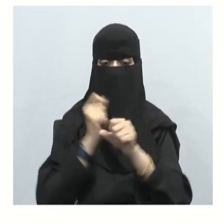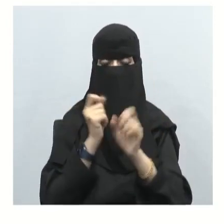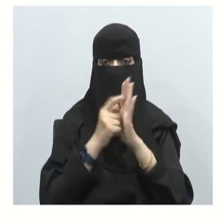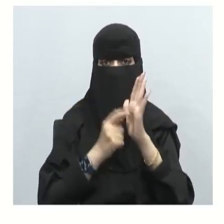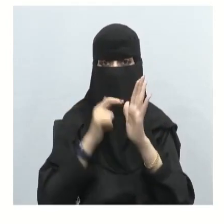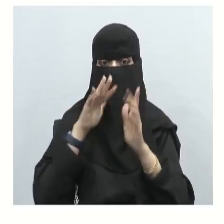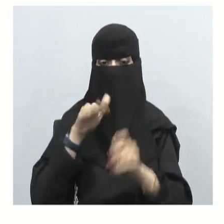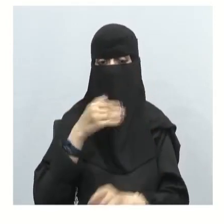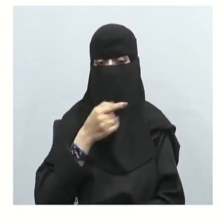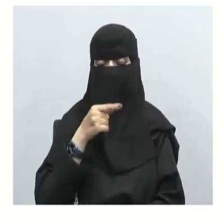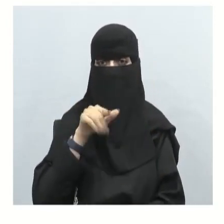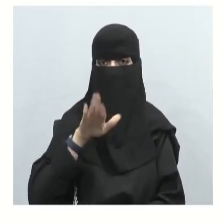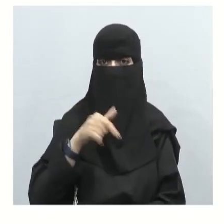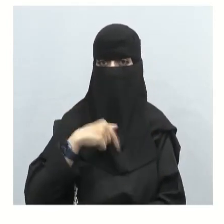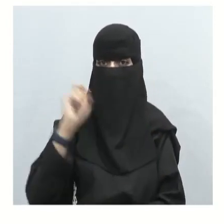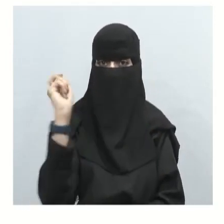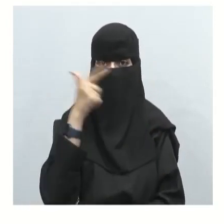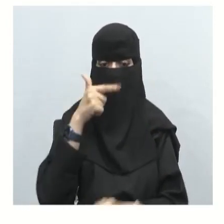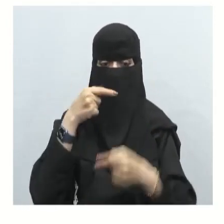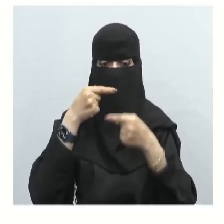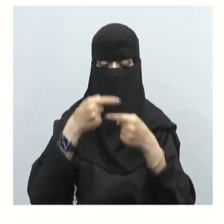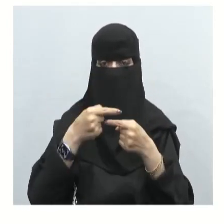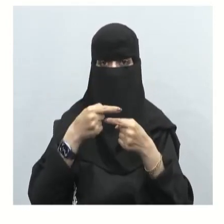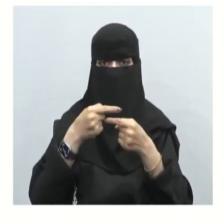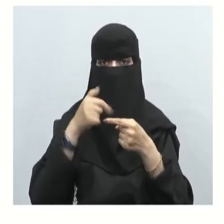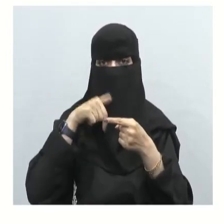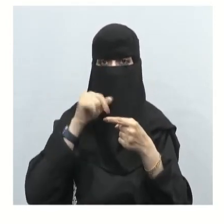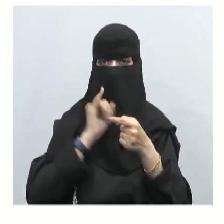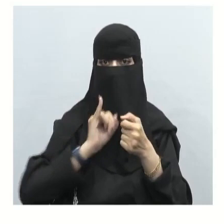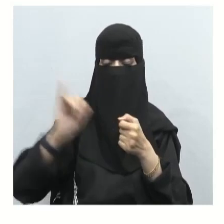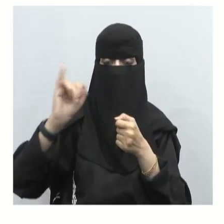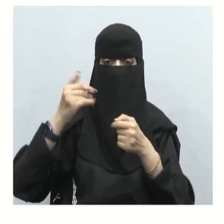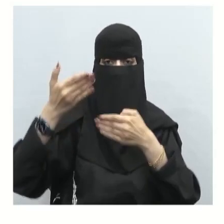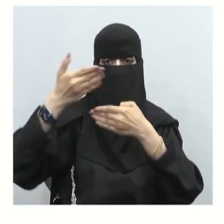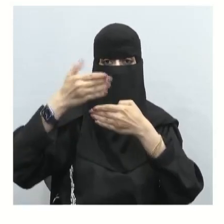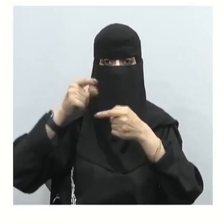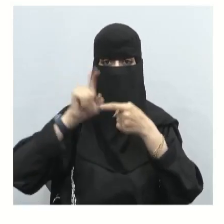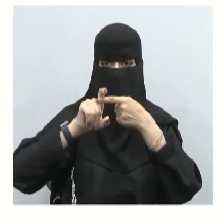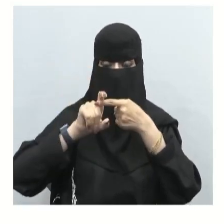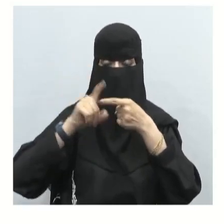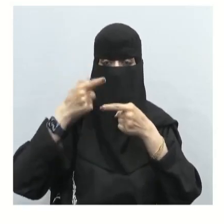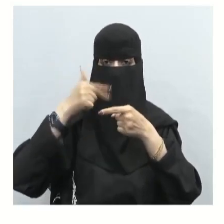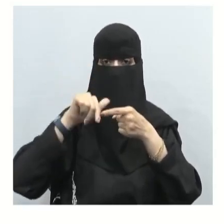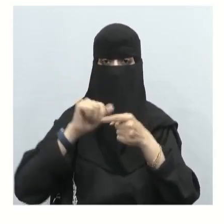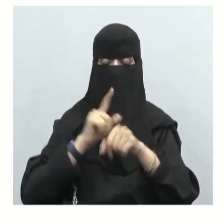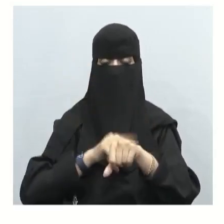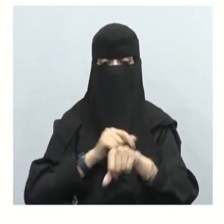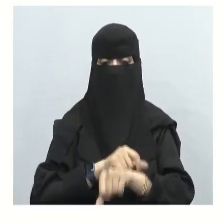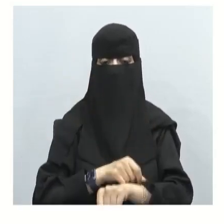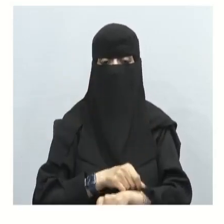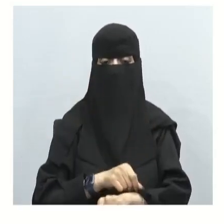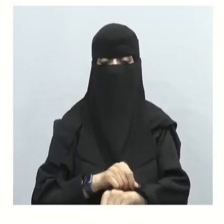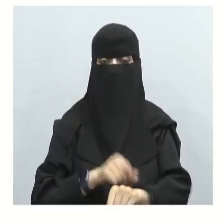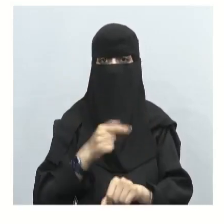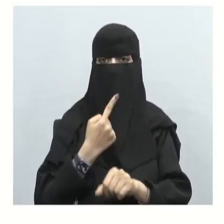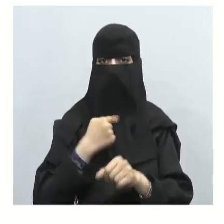اللي قلنا السرعه دائما تساوي المسافه على الزمن المطلوب مننا